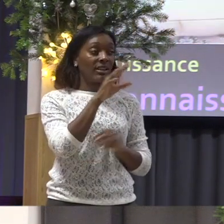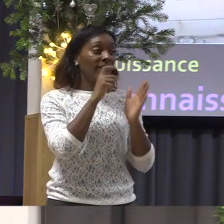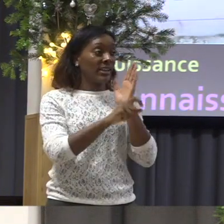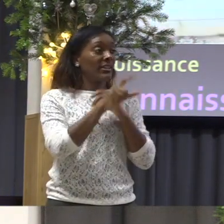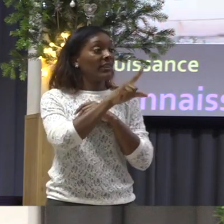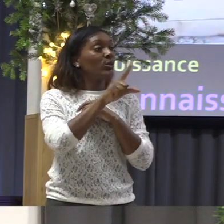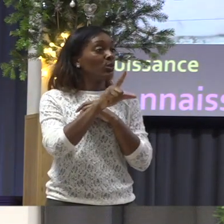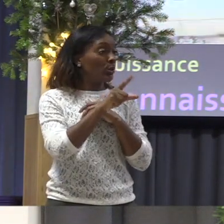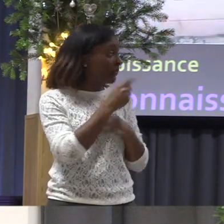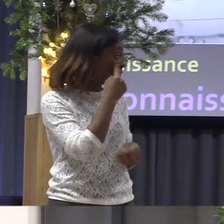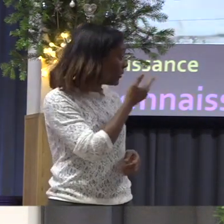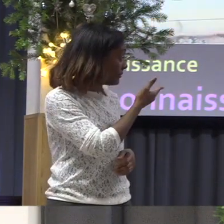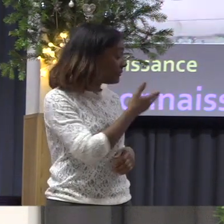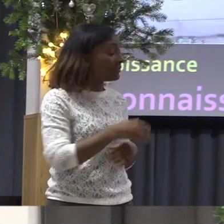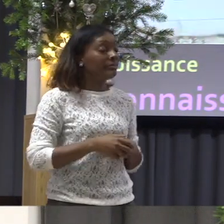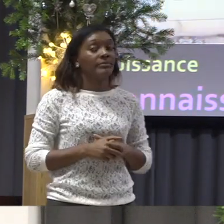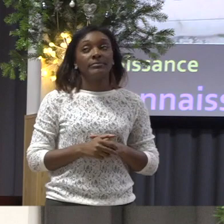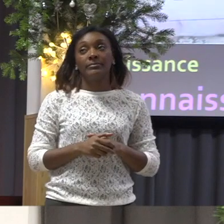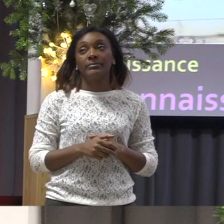5, verset 22.